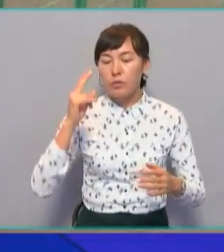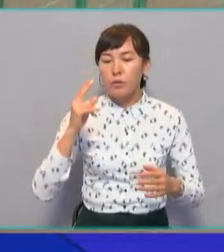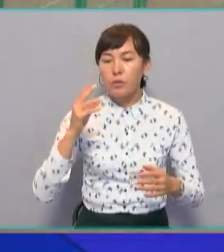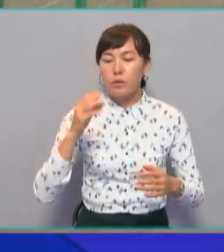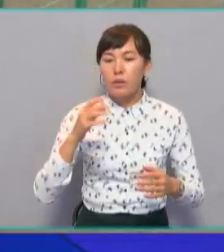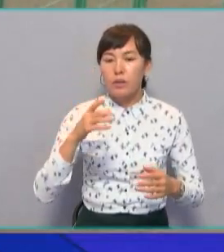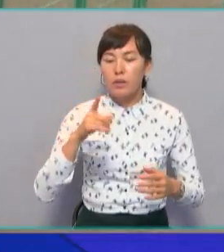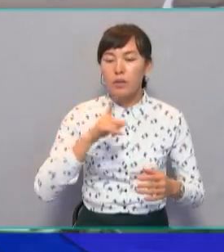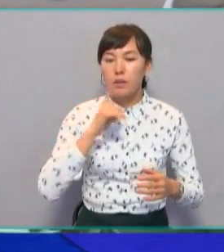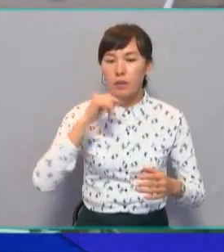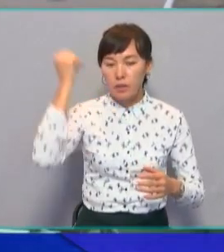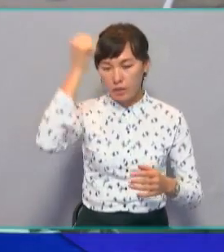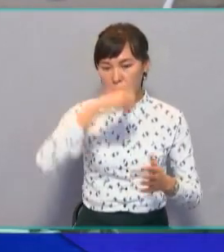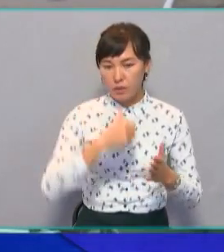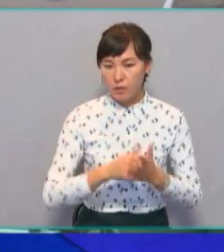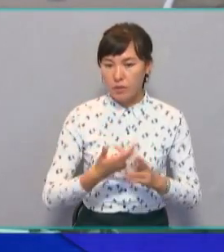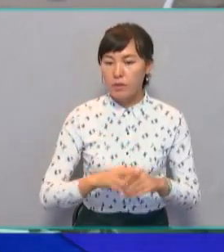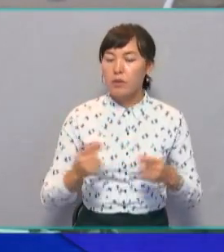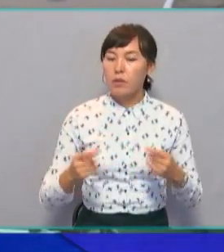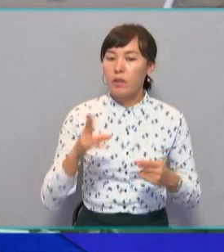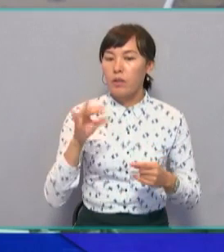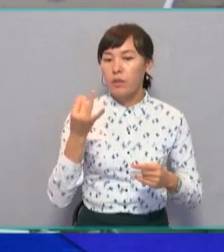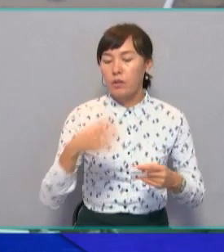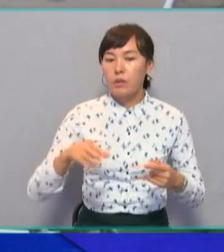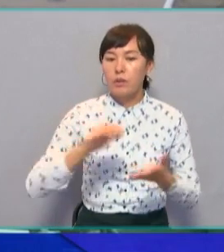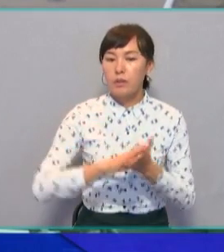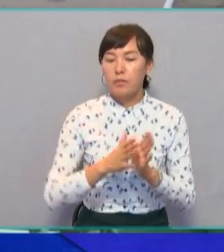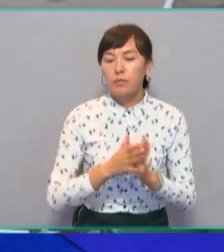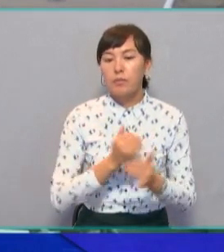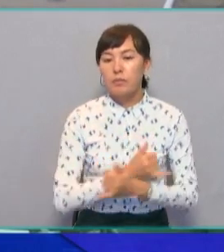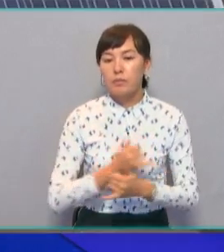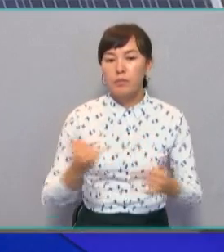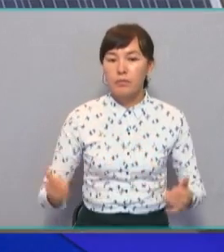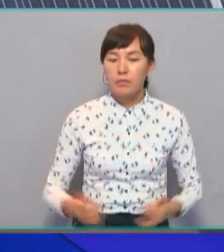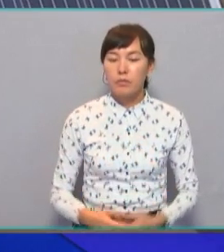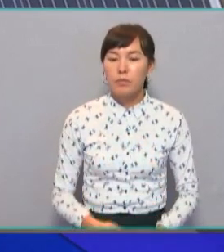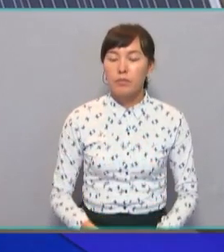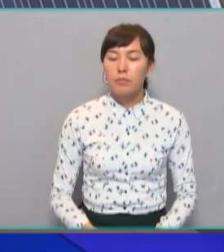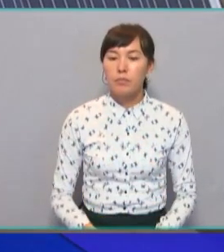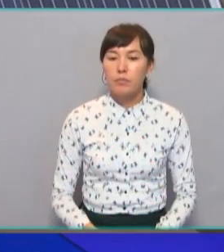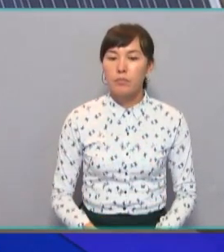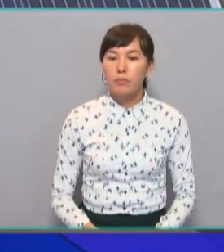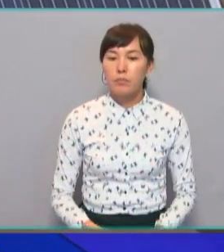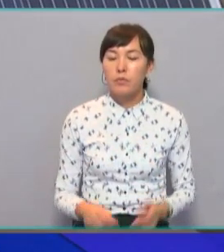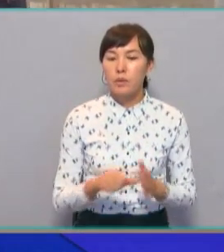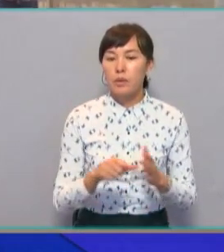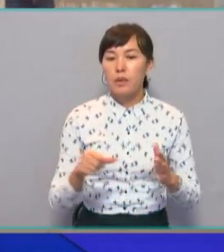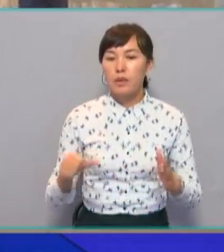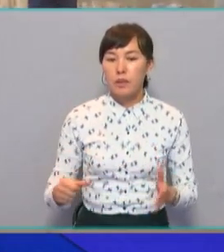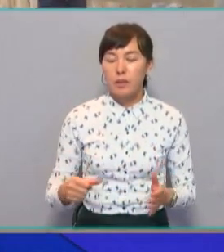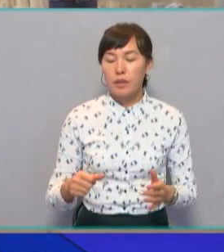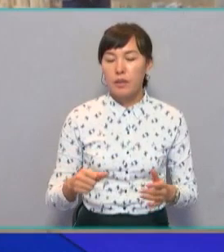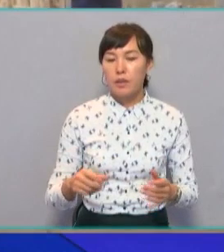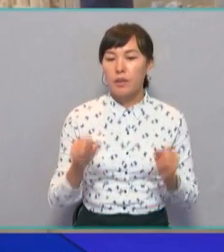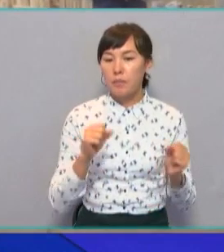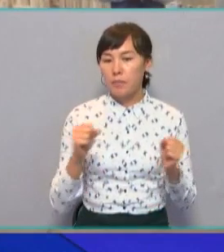қоңы мен жасына дейін анықтайды екен. Одан бөлек қойшыларға да барлық жағдай жасалған. Күн сәулесін болатын, энергияны алатын